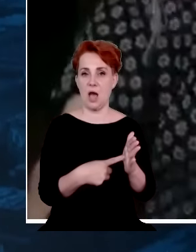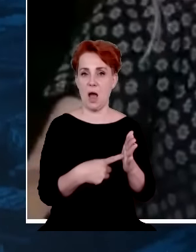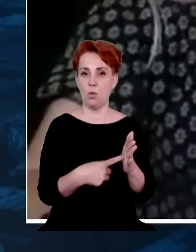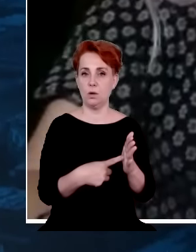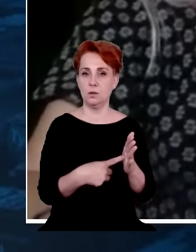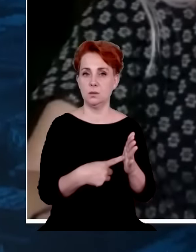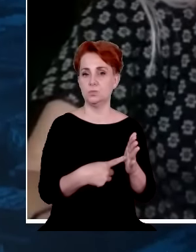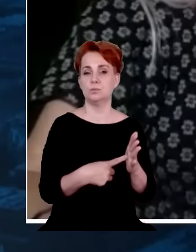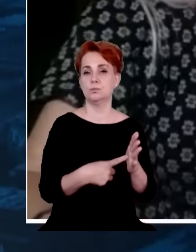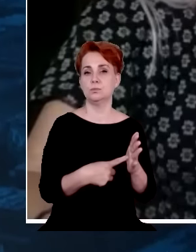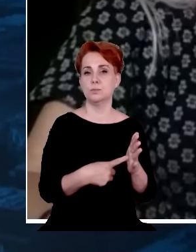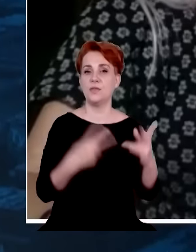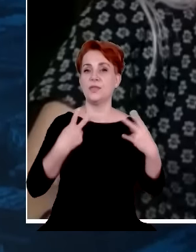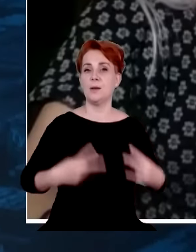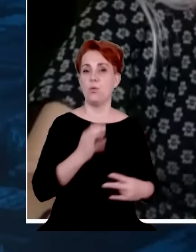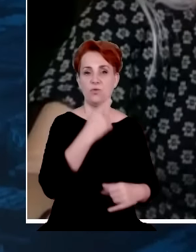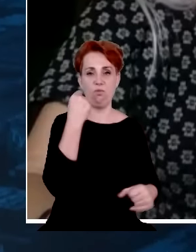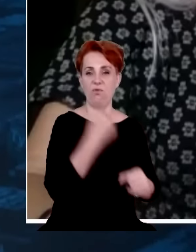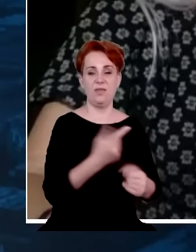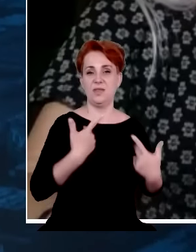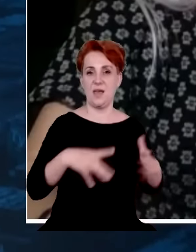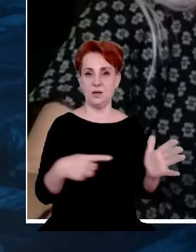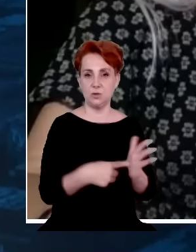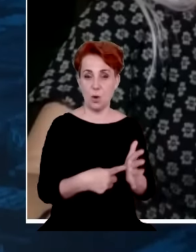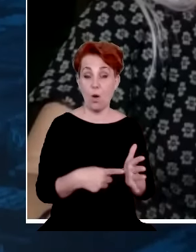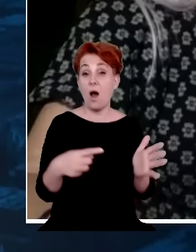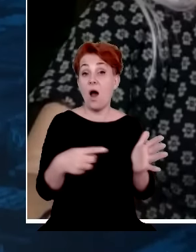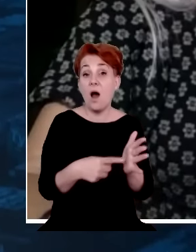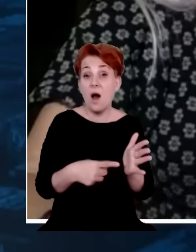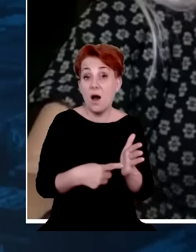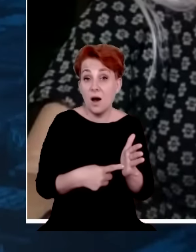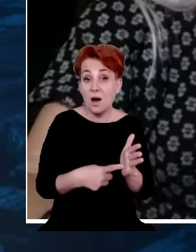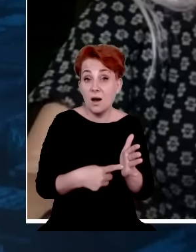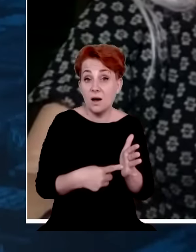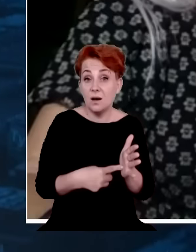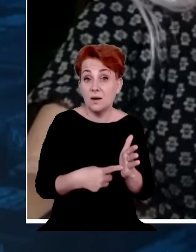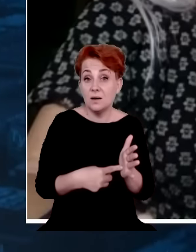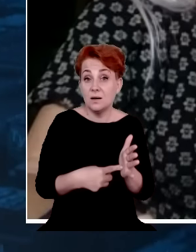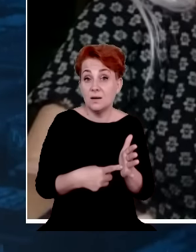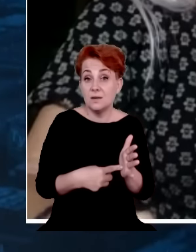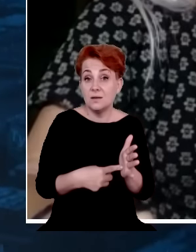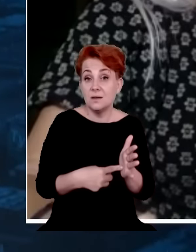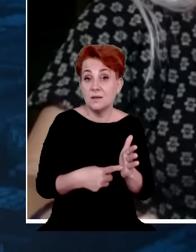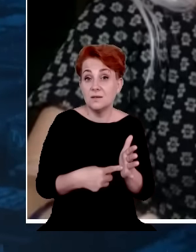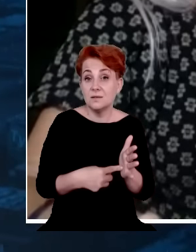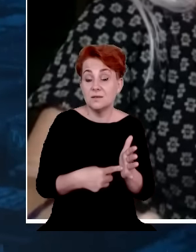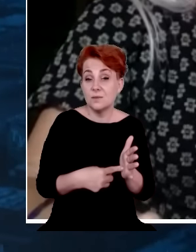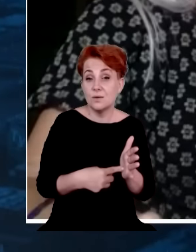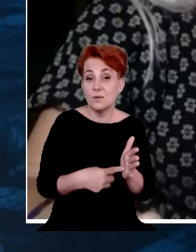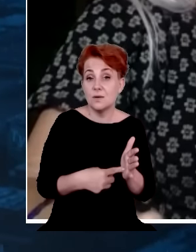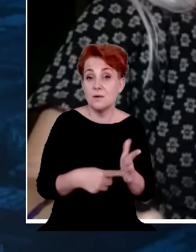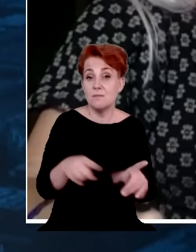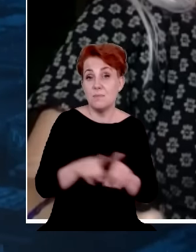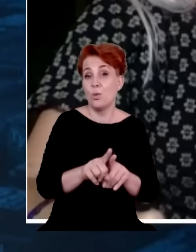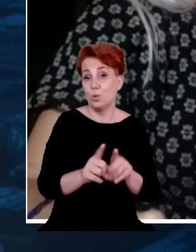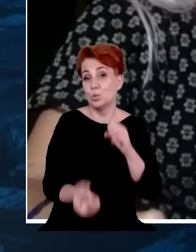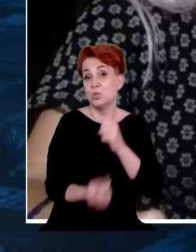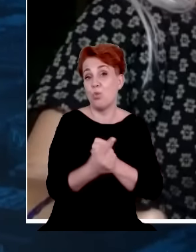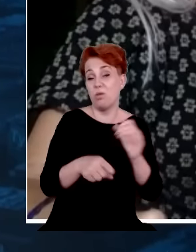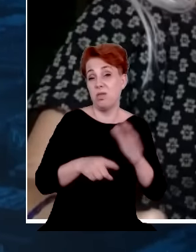rozstrzygnięcia Trybunału Konstytucyjnego za co ponieśli państwo No rykoszetem jednak pewne konsekwencje